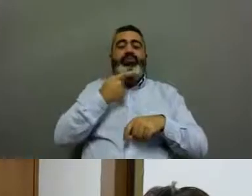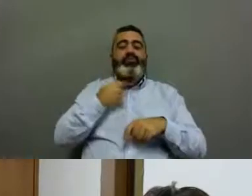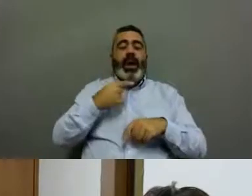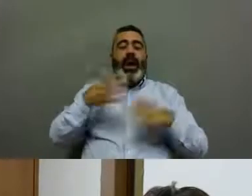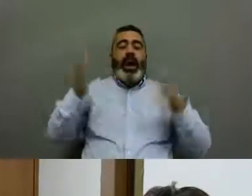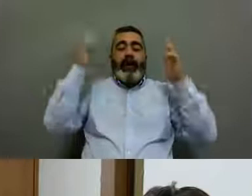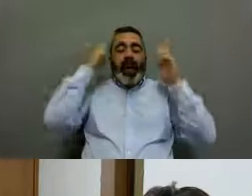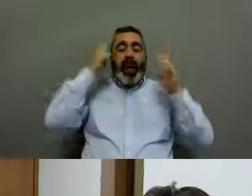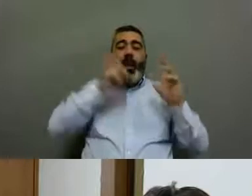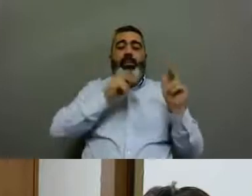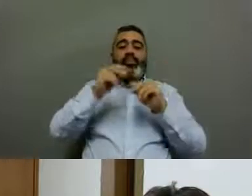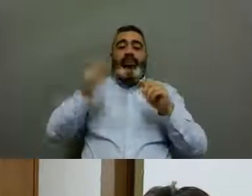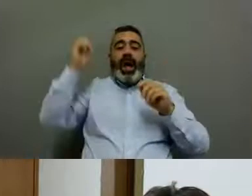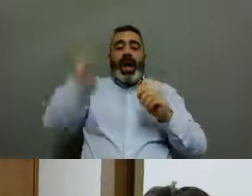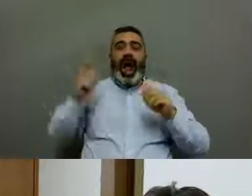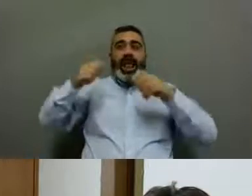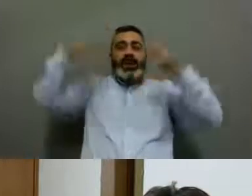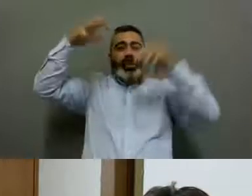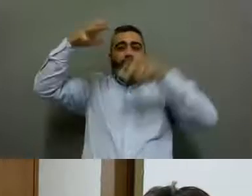τα λεξίδωτα, λειτουργούν μόνο όταν είναι ανοιχτά.